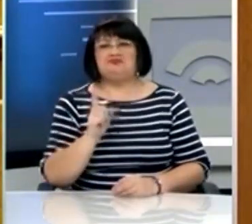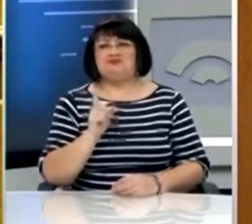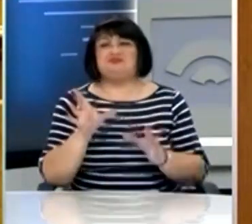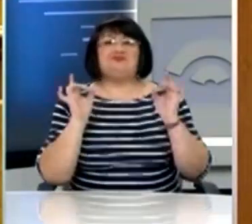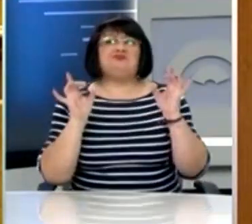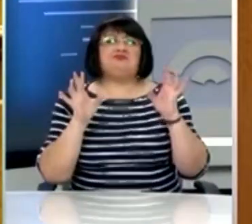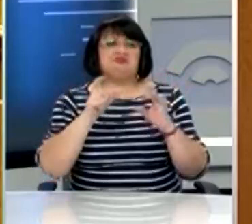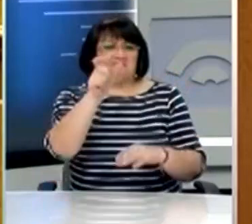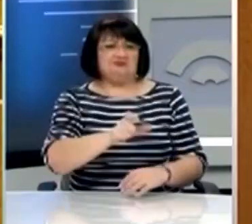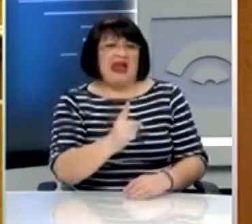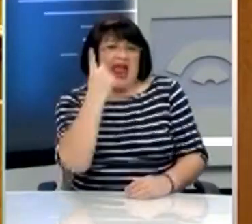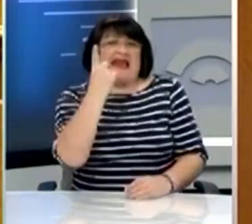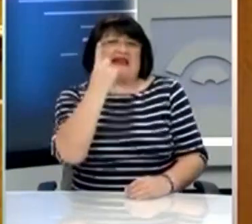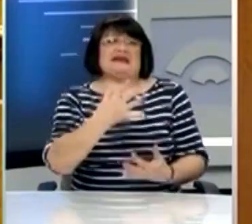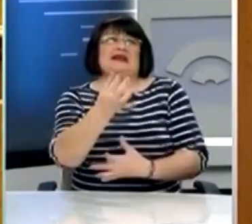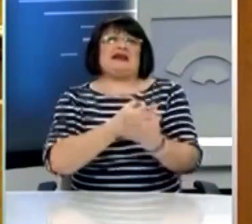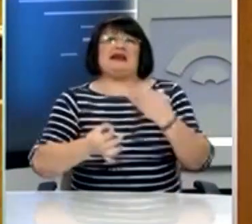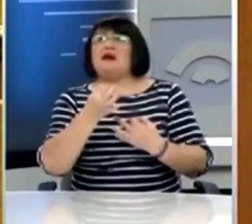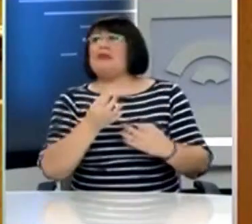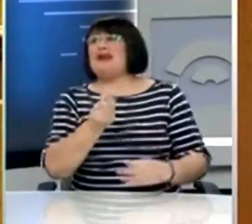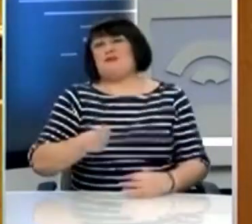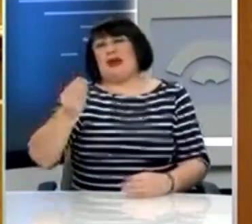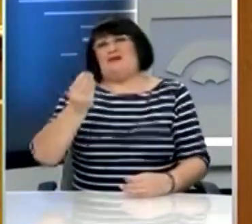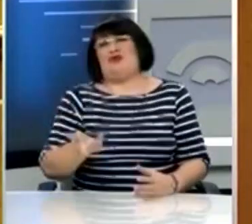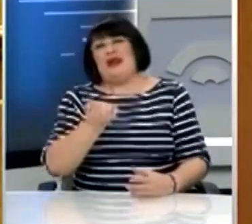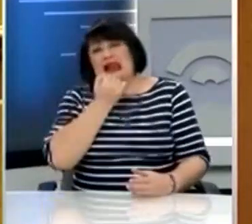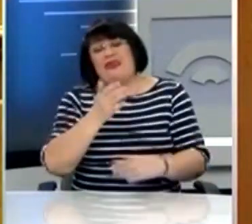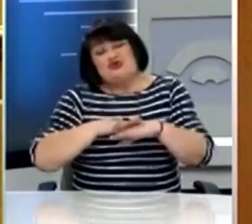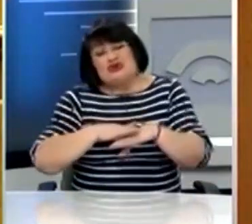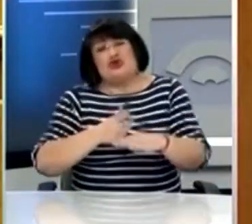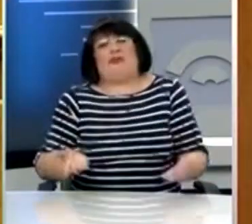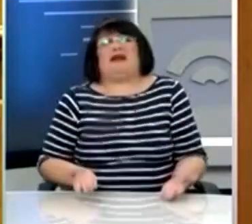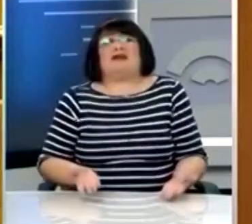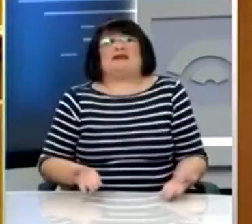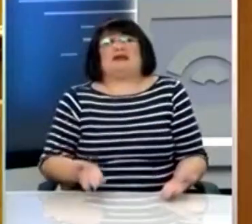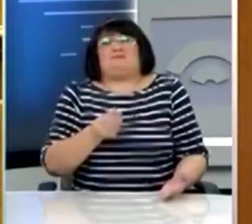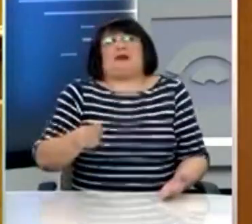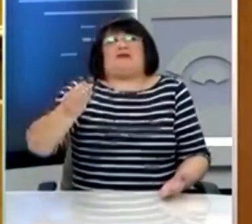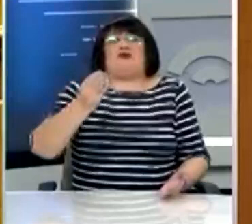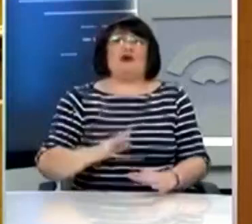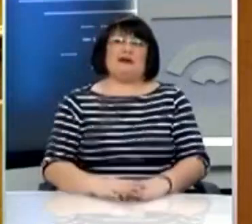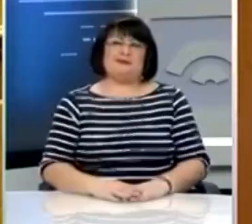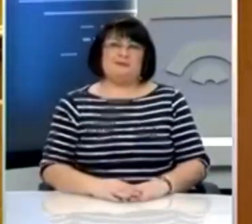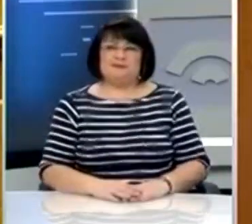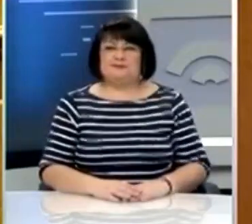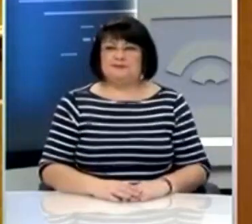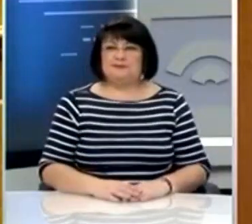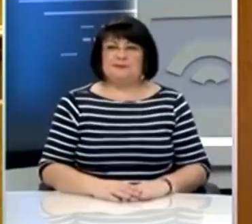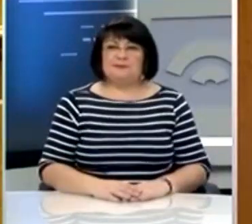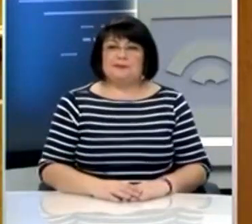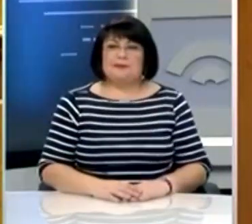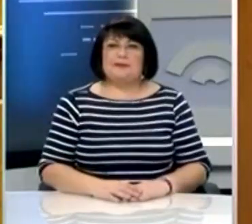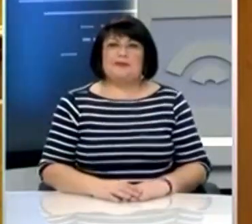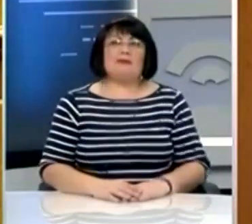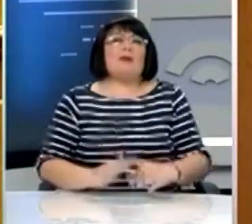κανένας δεν βρέθηκε από εσάς να πει έστω ήταν υπερβολή, βρε αδελφέ, κάναμε λάθος, μια συγγνώμη. Για όλους αυτούς τους ακροβατισμούς